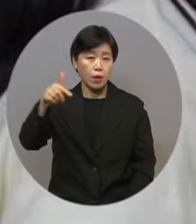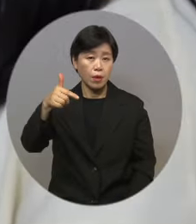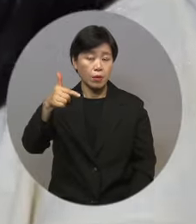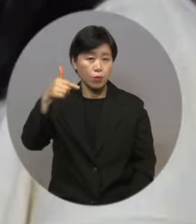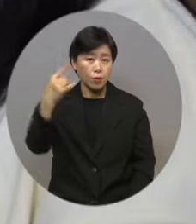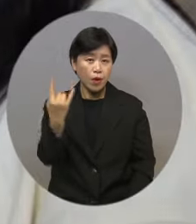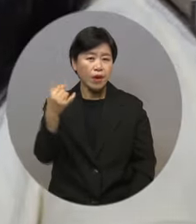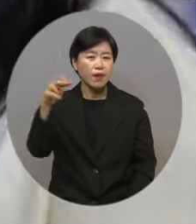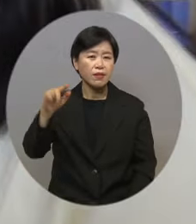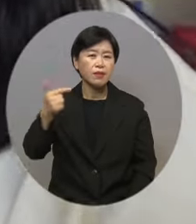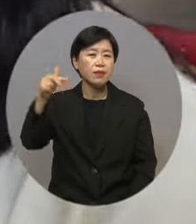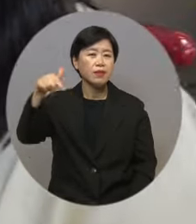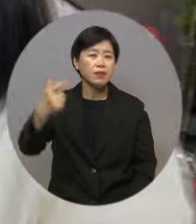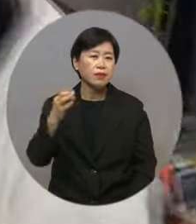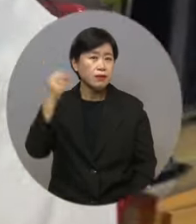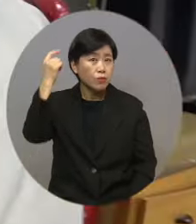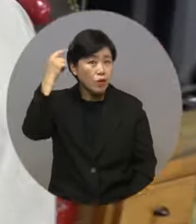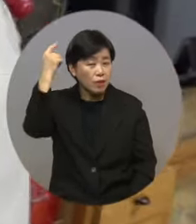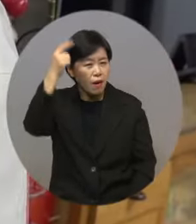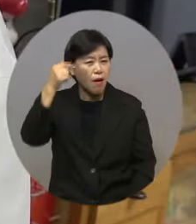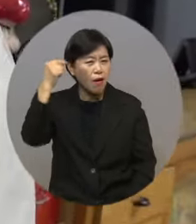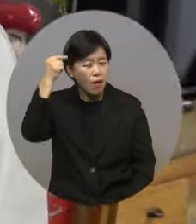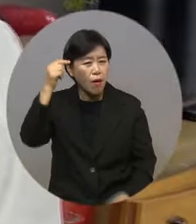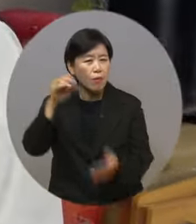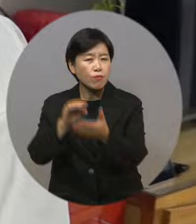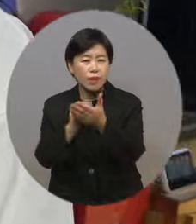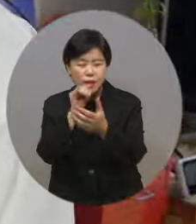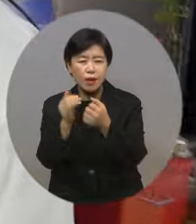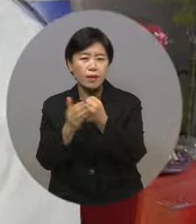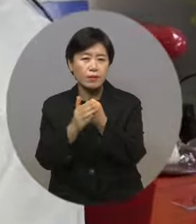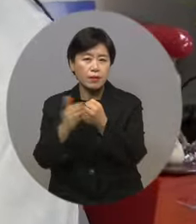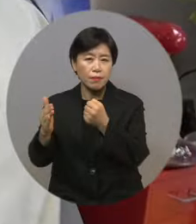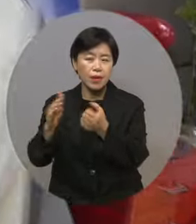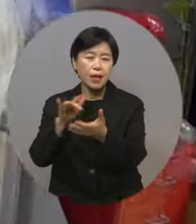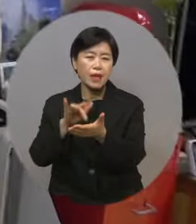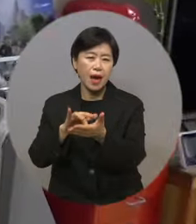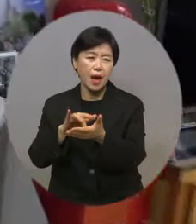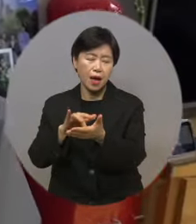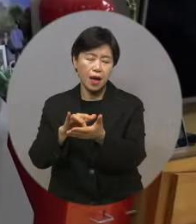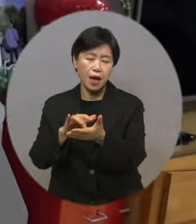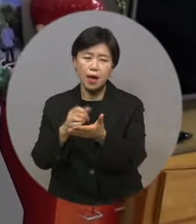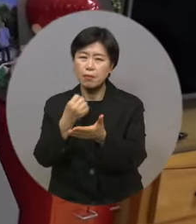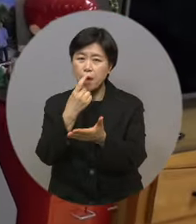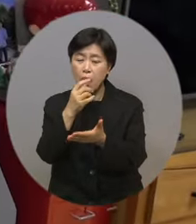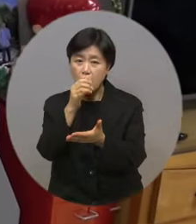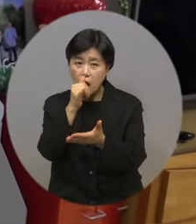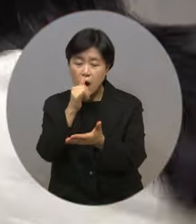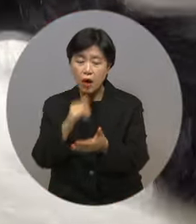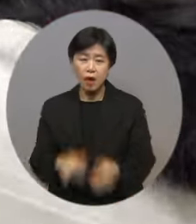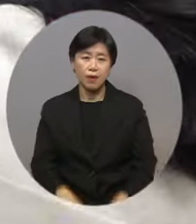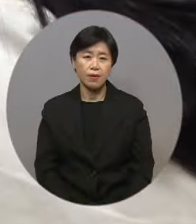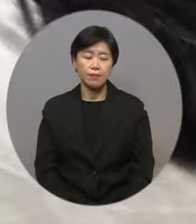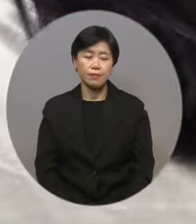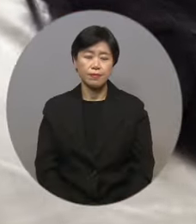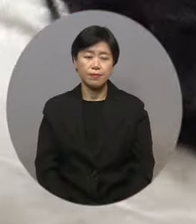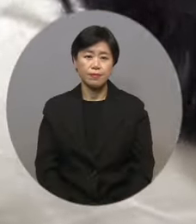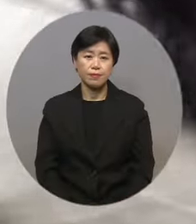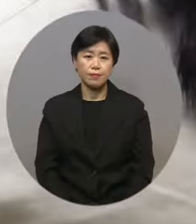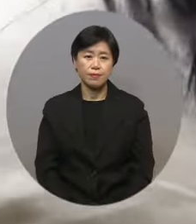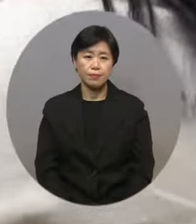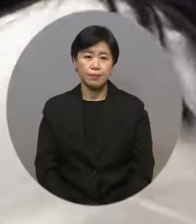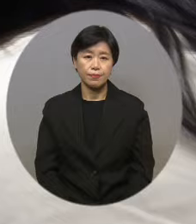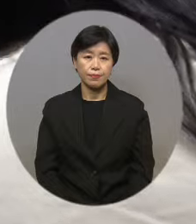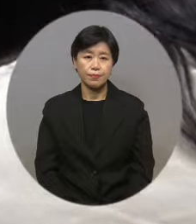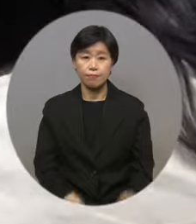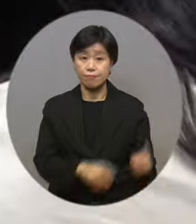가진 지연 씨는 매일 정해진 시간에 약을 챙겨 먹어야 발작을 최대한 예방할 수 있습니다.